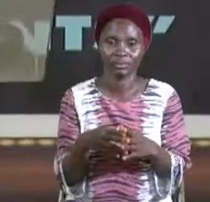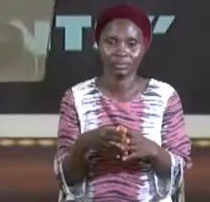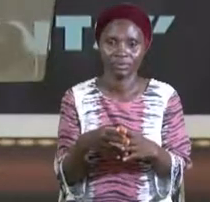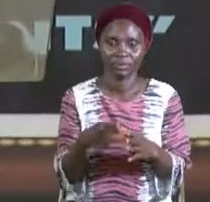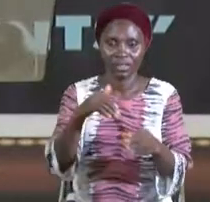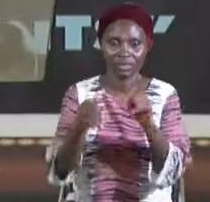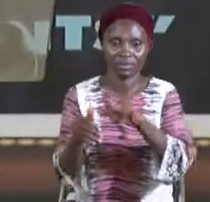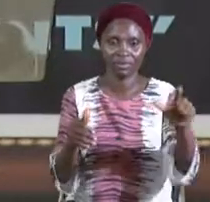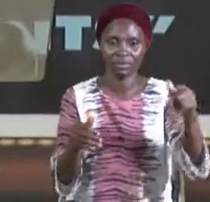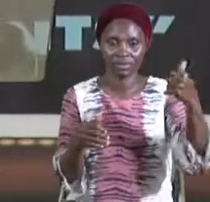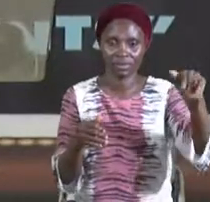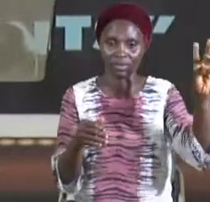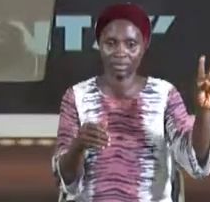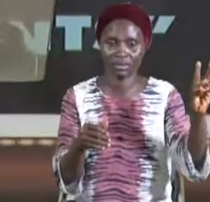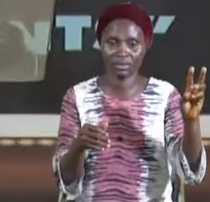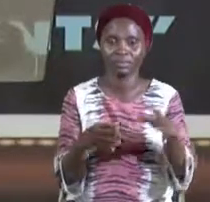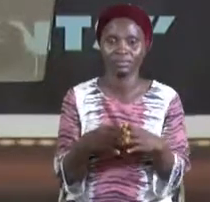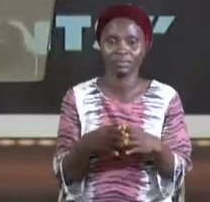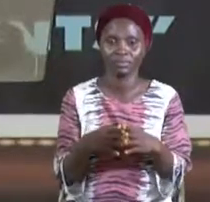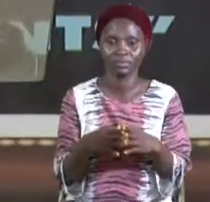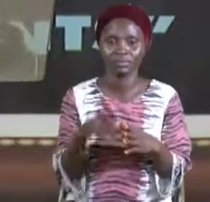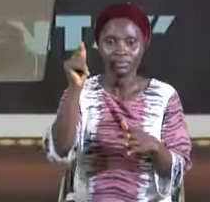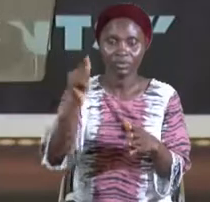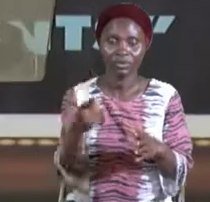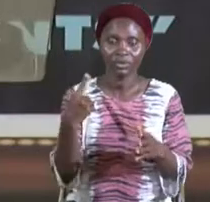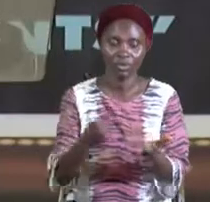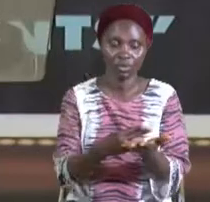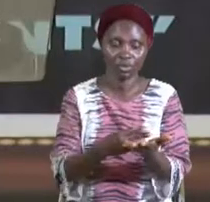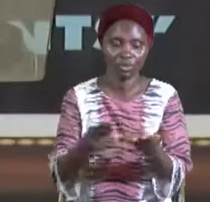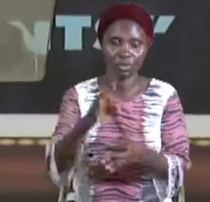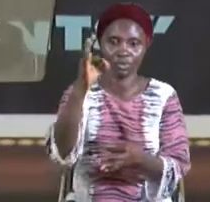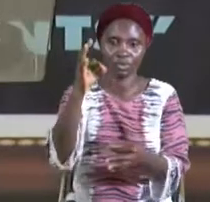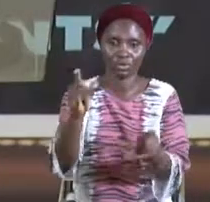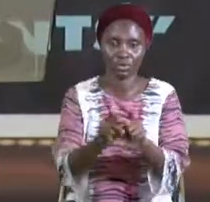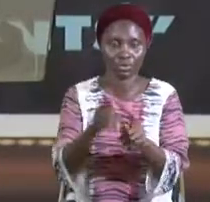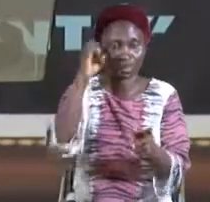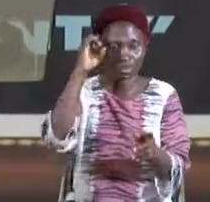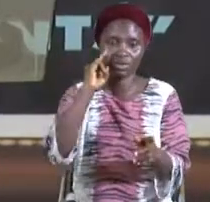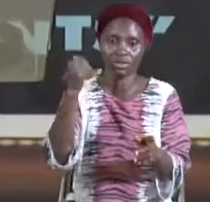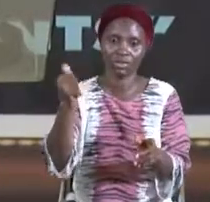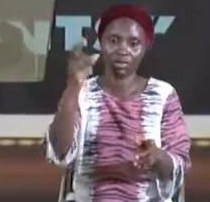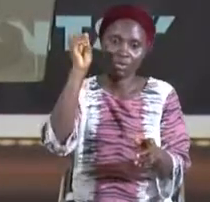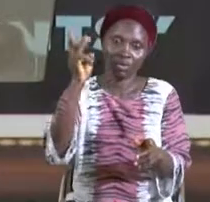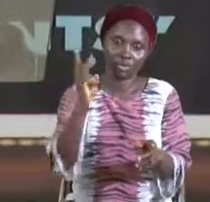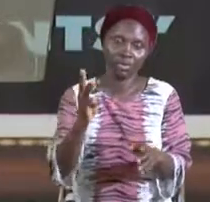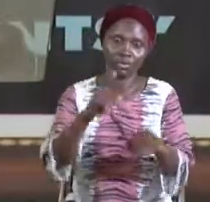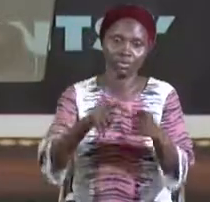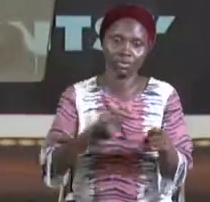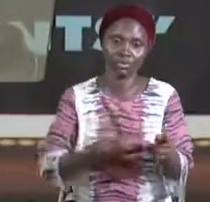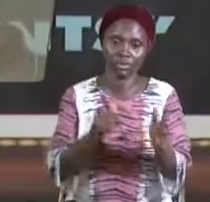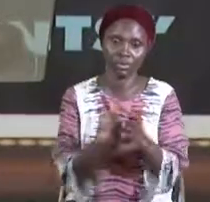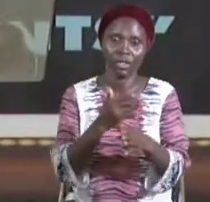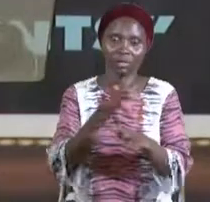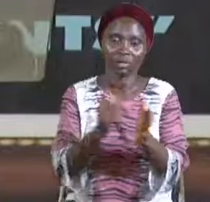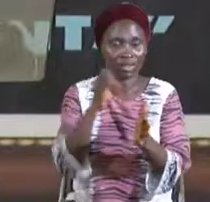Verset 15, c'est ce que le Saint-Esprit nous atteste aussi. Car après avoir dit, voici l'alliance